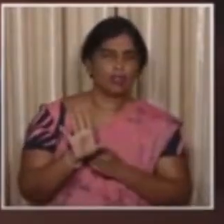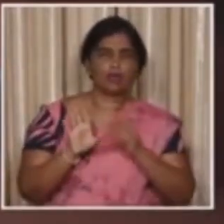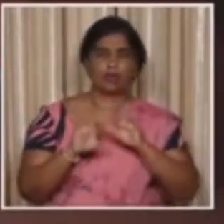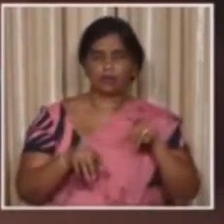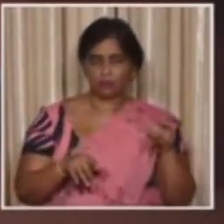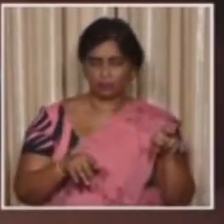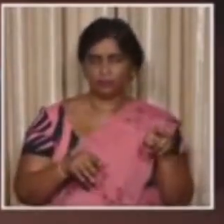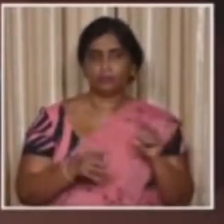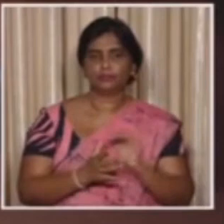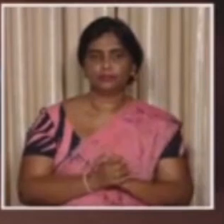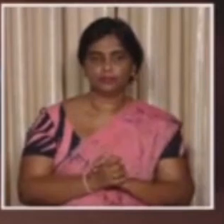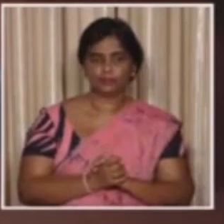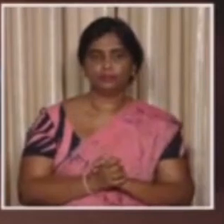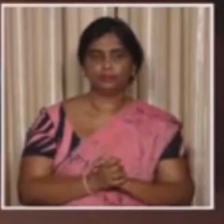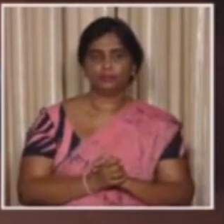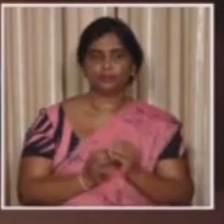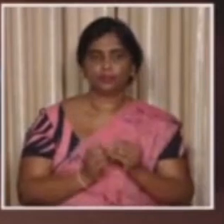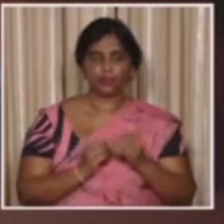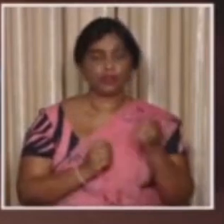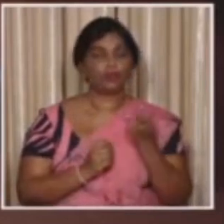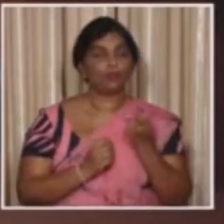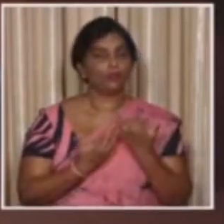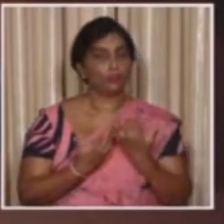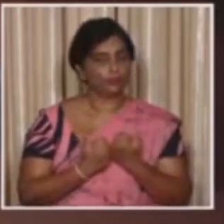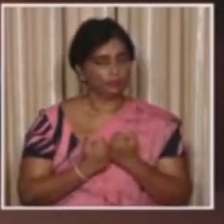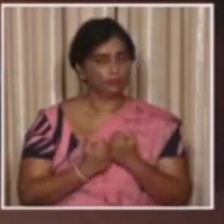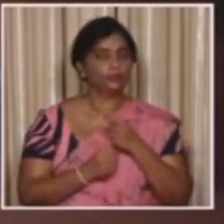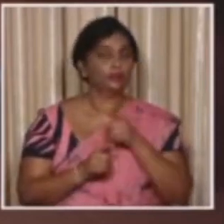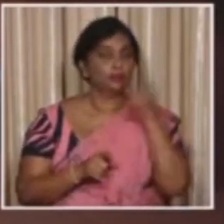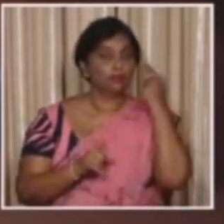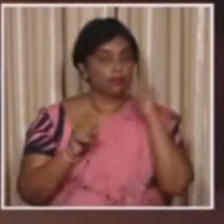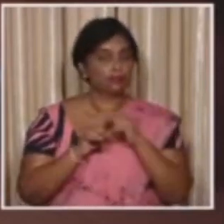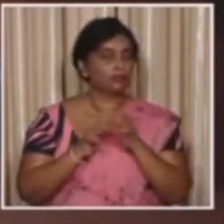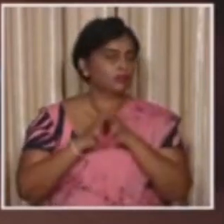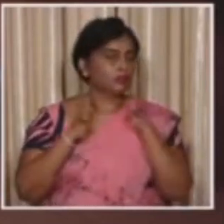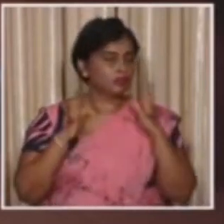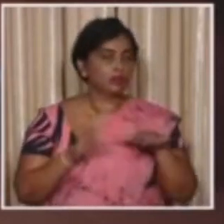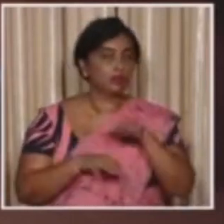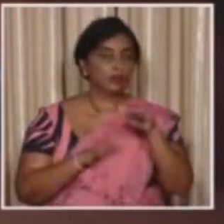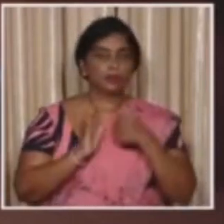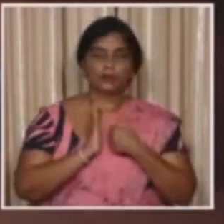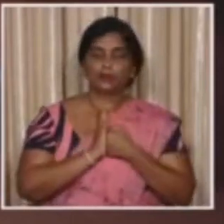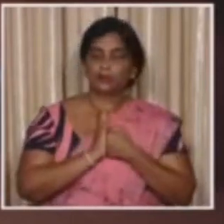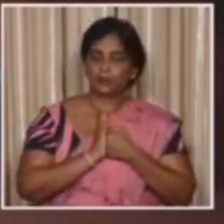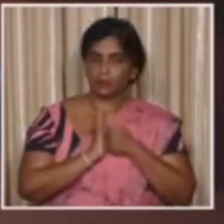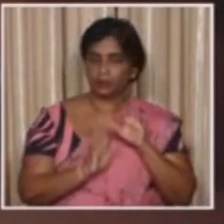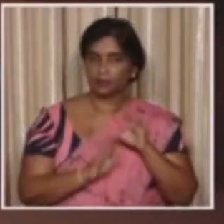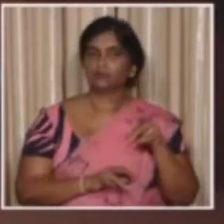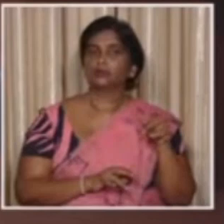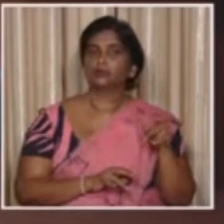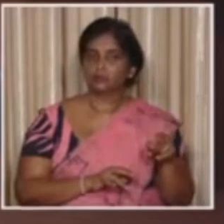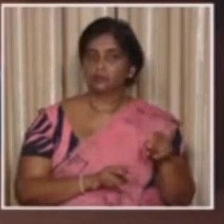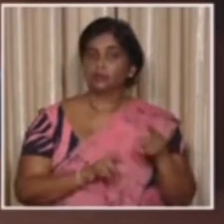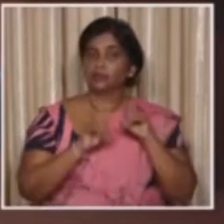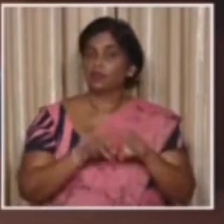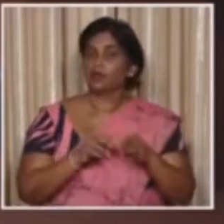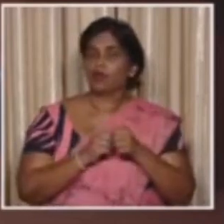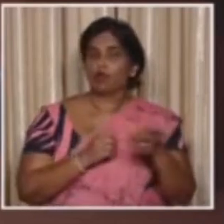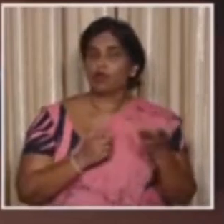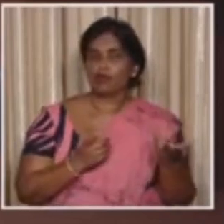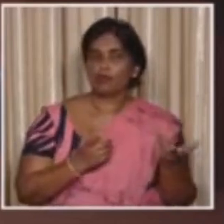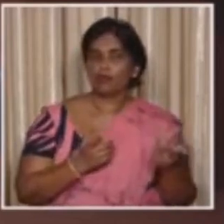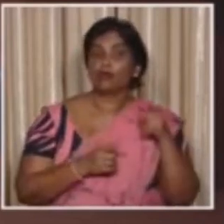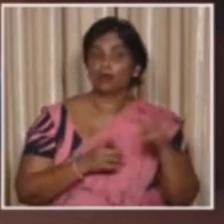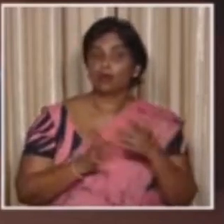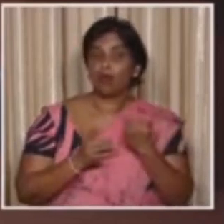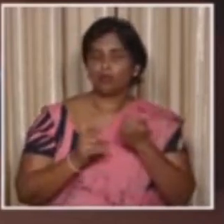Kerumantau kita minitu dekat kita awet lebeno, mudah lebeno, on pilman tu misal, samaja gauru yak nirmane beno, itu kau tu mukut win, egolan tu